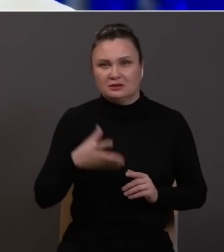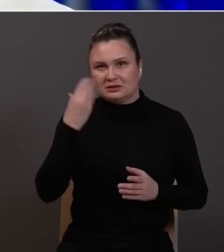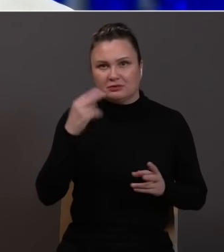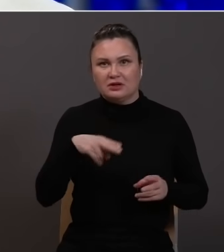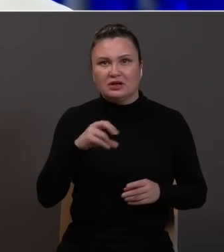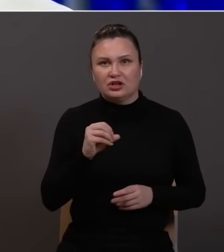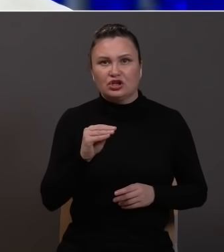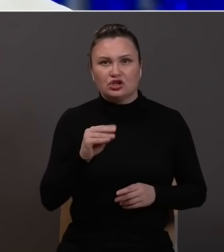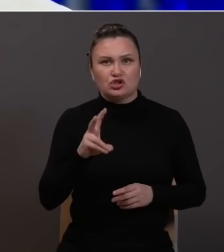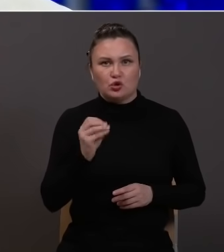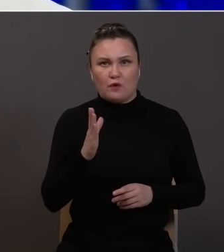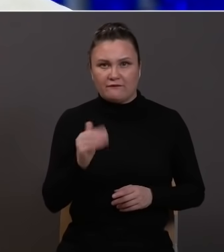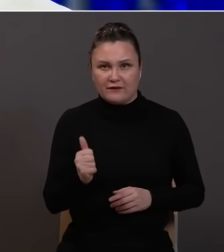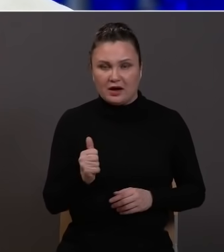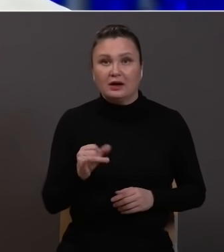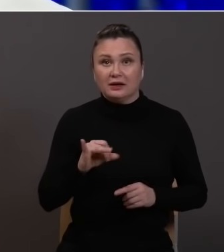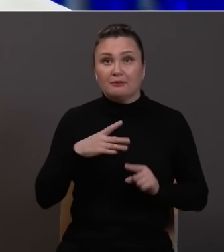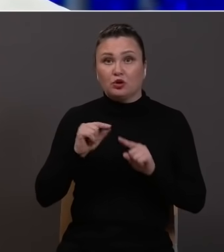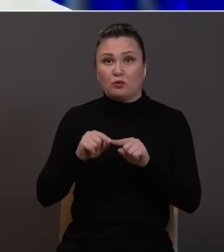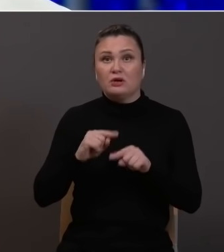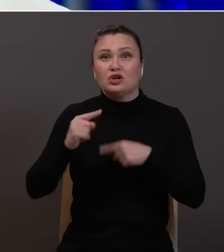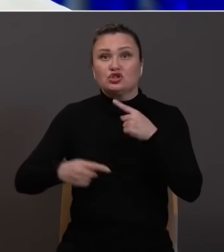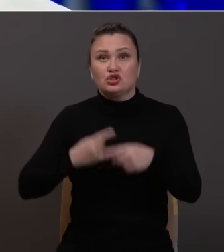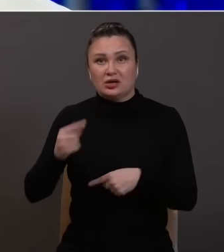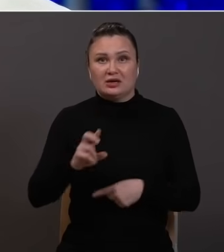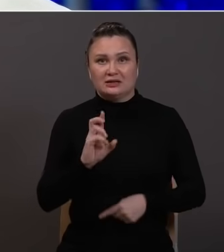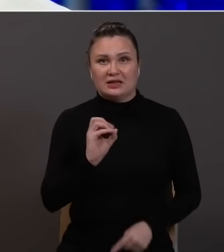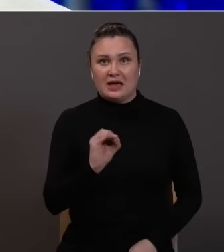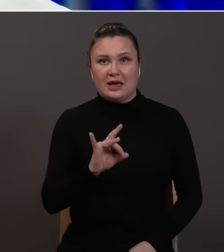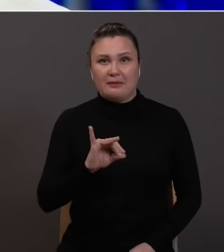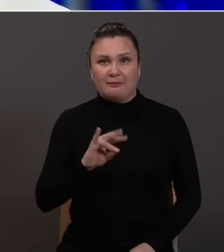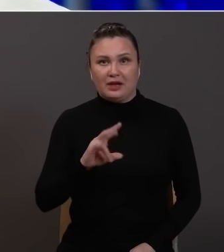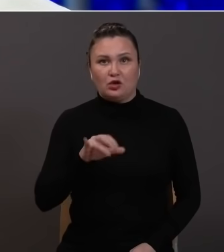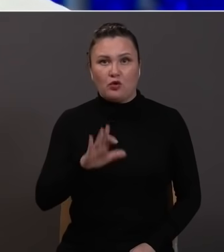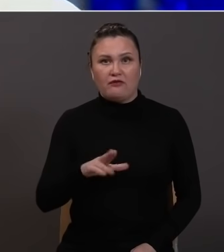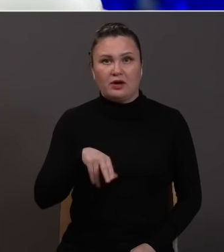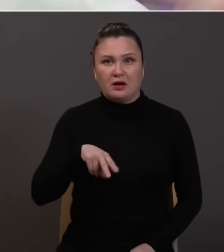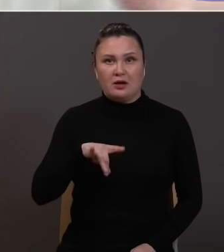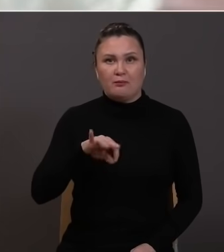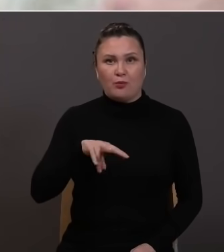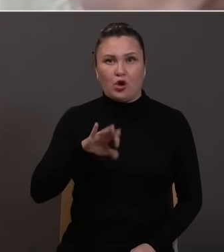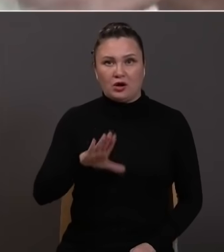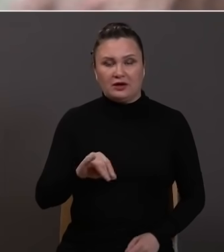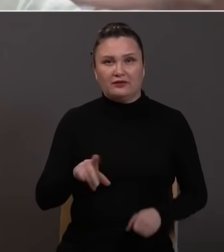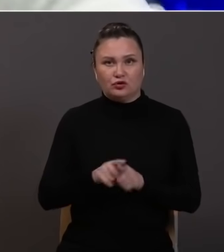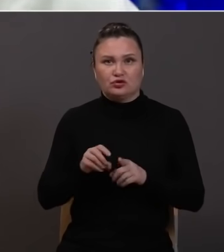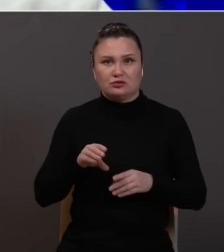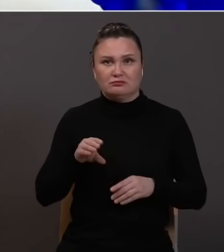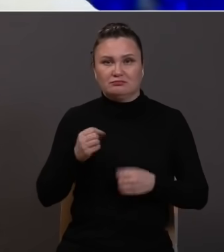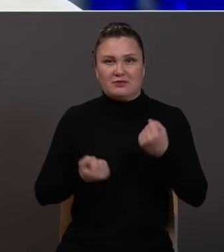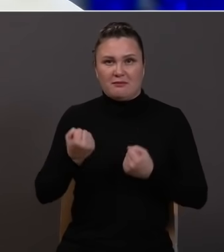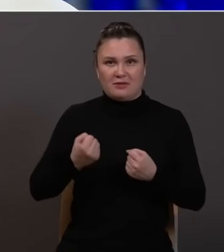до мыса Дежнёва. И с мыса Дежнёва через Берингов пролив переплываем тоже своим ходом, они же с положительной